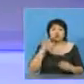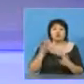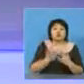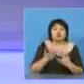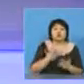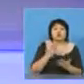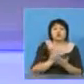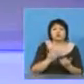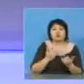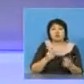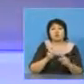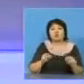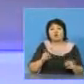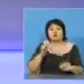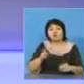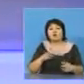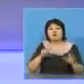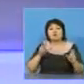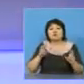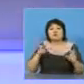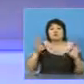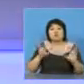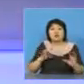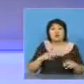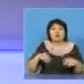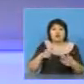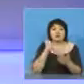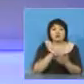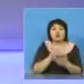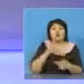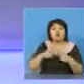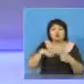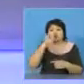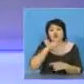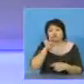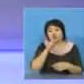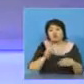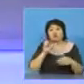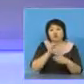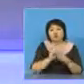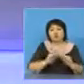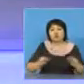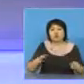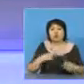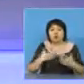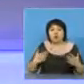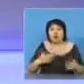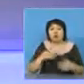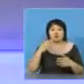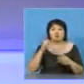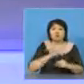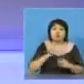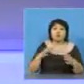ие болады. Биыл мұғалім мәртебесі туралы заң қабылданып бекітілді. Келер жылдан бастап жалақы өсет, ұстаздарымызға артылатын артық